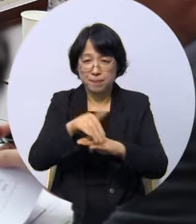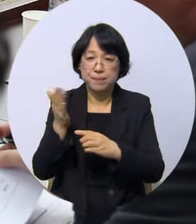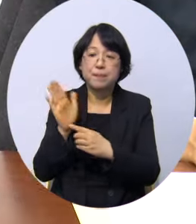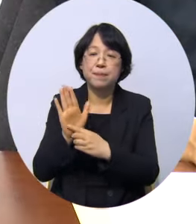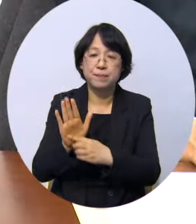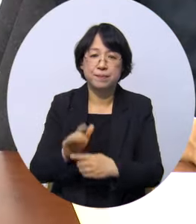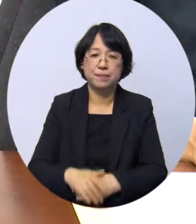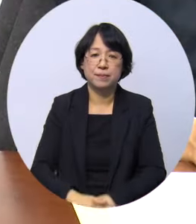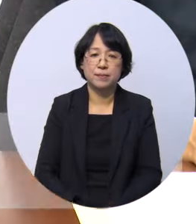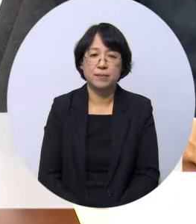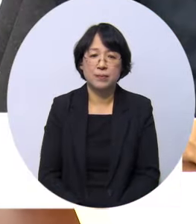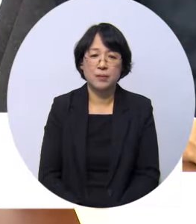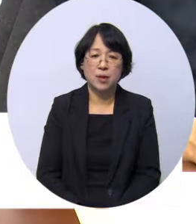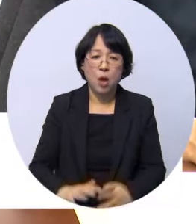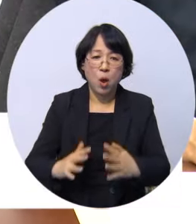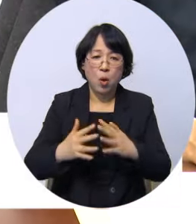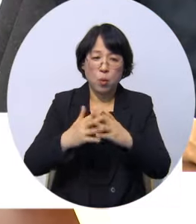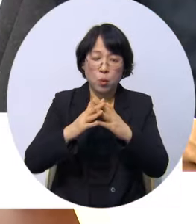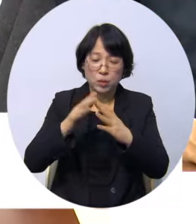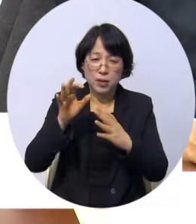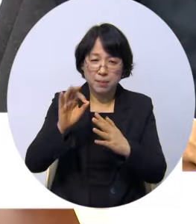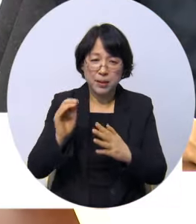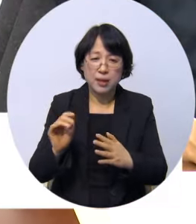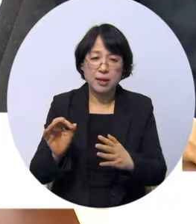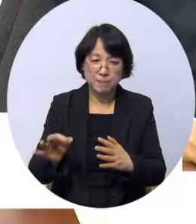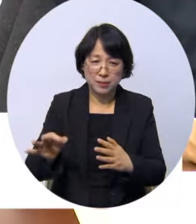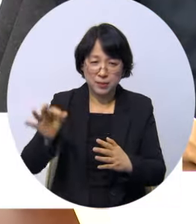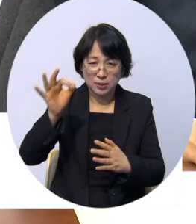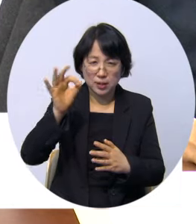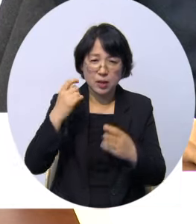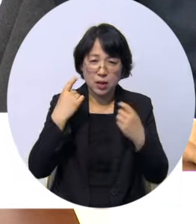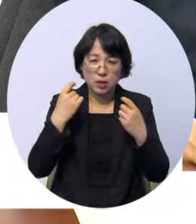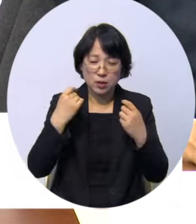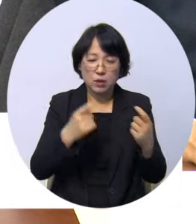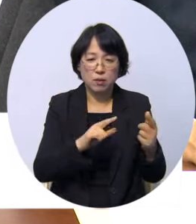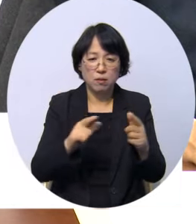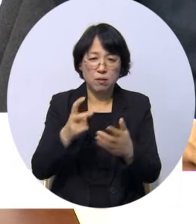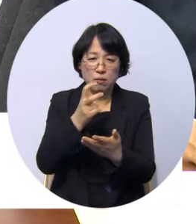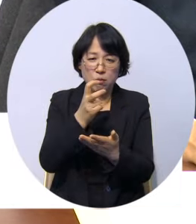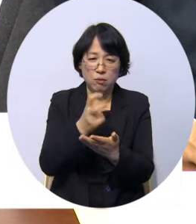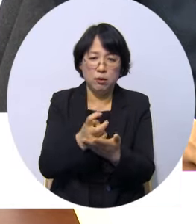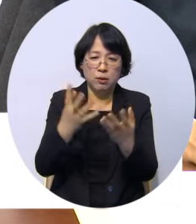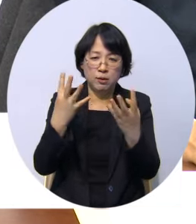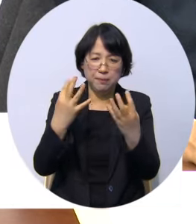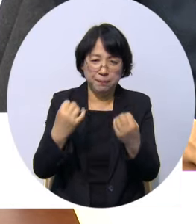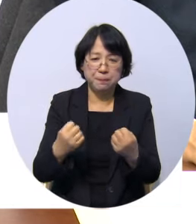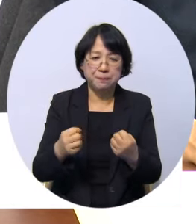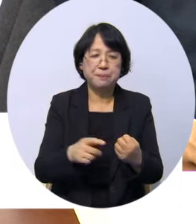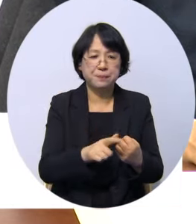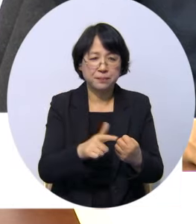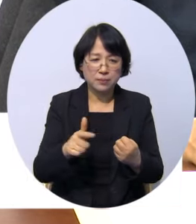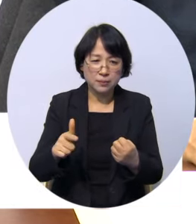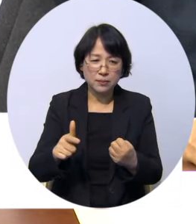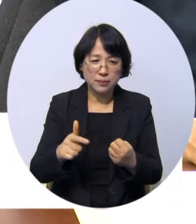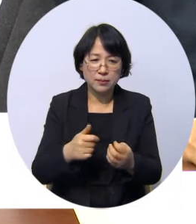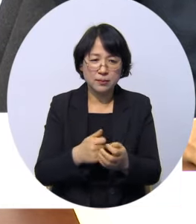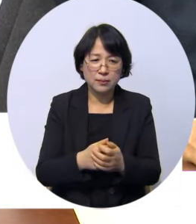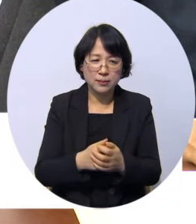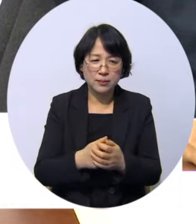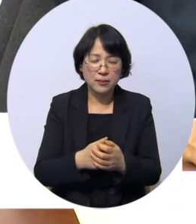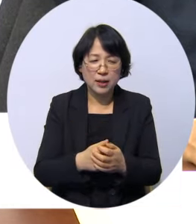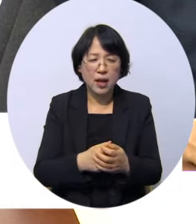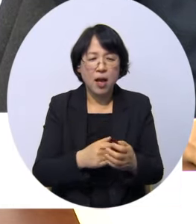밝혔습니다 공사비 인상의 문제 그 여전히 이제 각종 주제 같은 것이 많이 남아 있는 그런 것들이